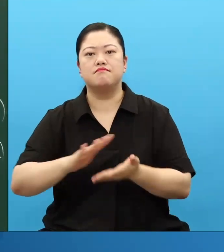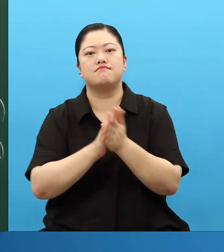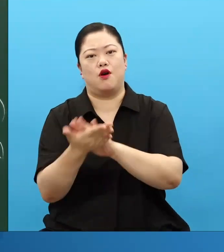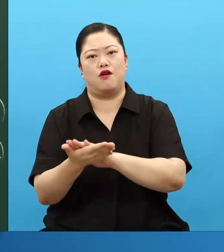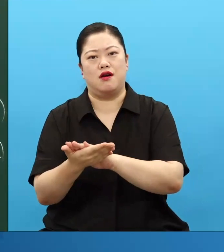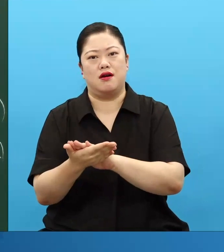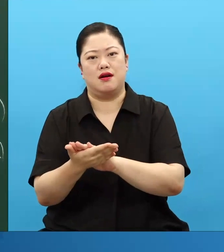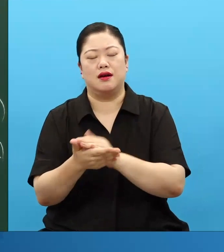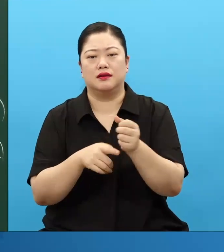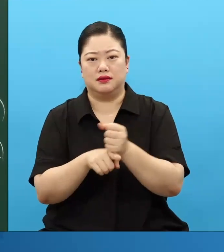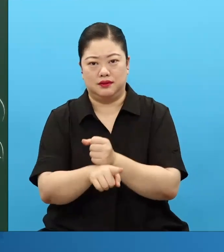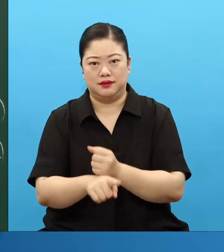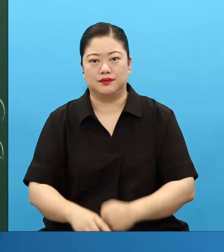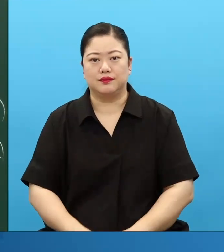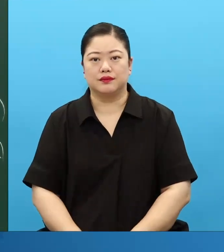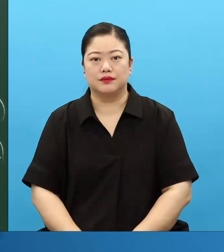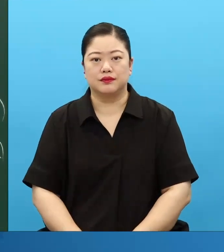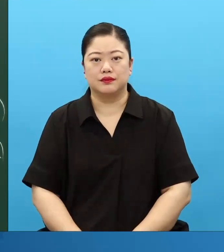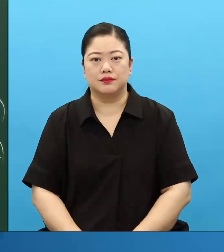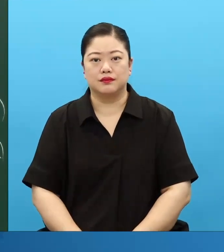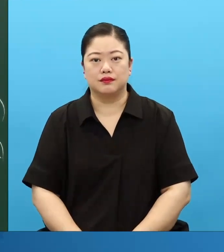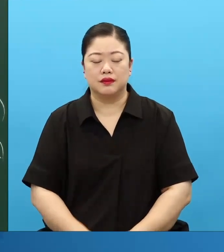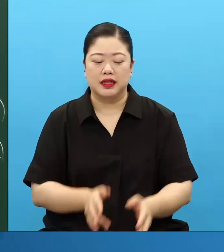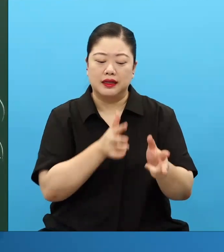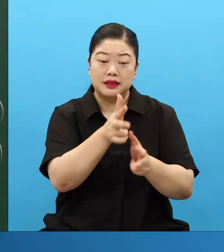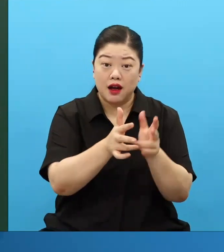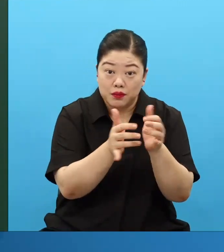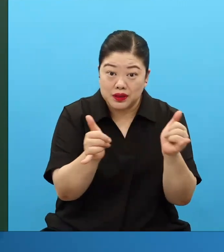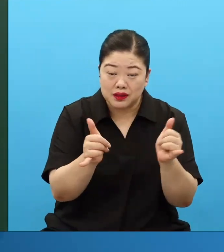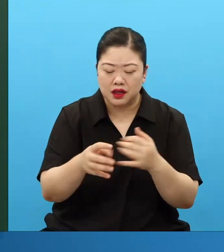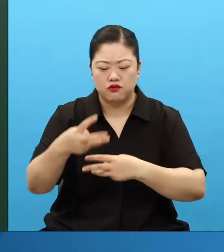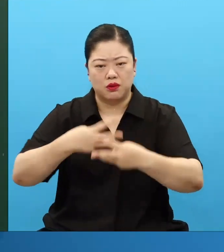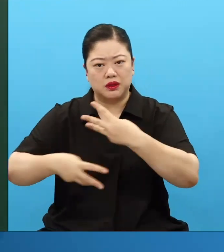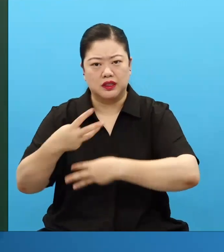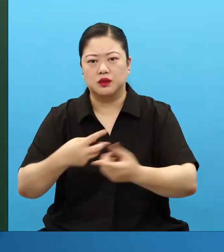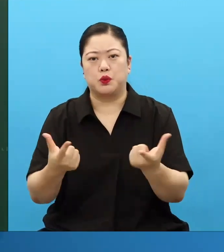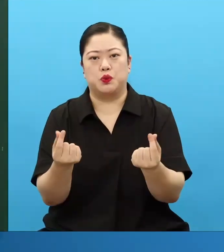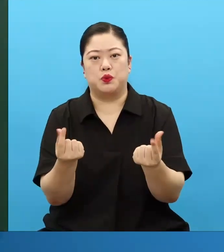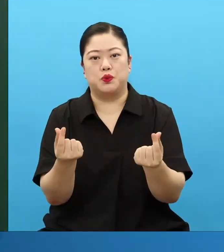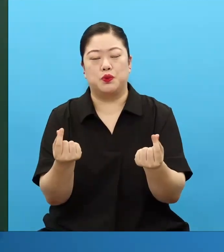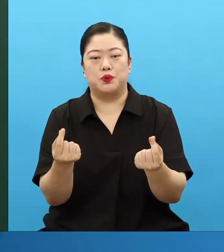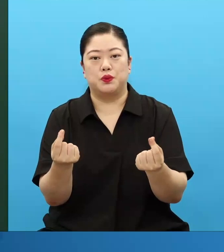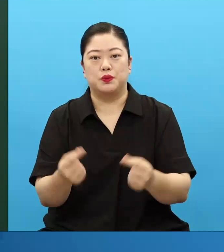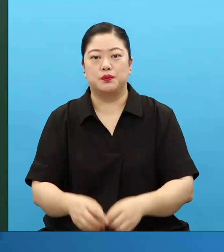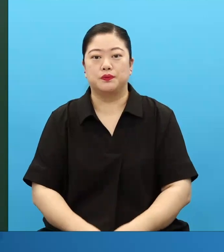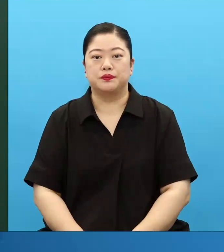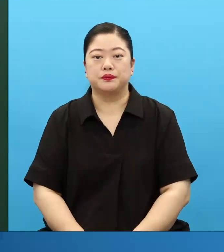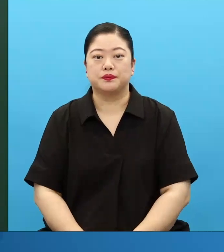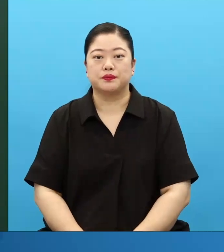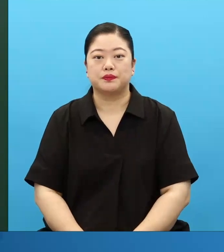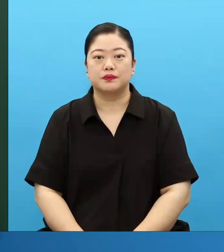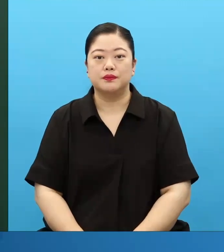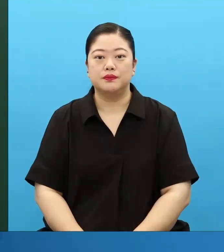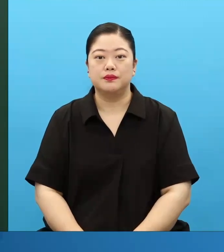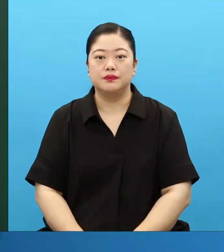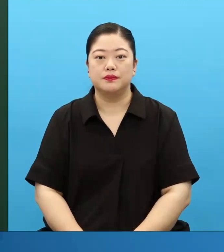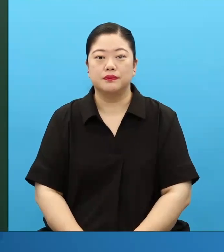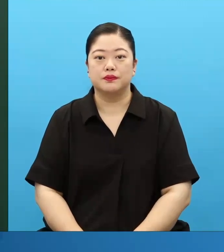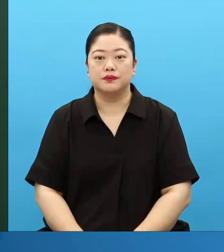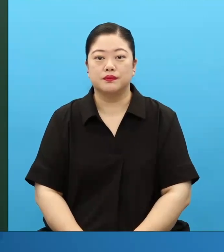time passed, 그렇지 my church 않습니까? has received the greatest blessing in all of Busan. 온 다민족들이 살아난다니까요. Why? Because all the multi-ethnic people are coming to 여러분 life. 통해서 전